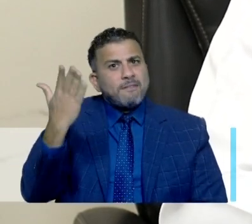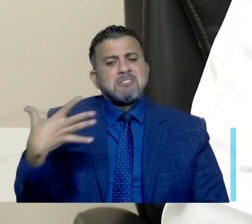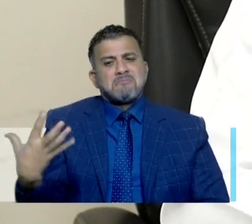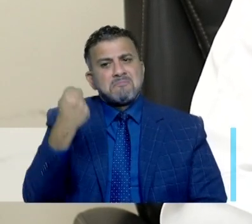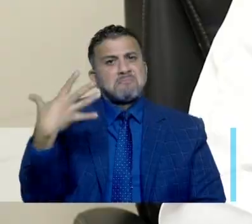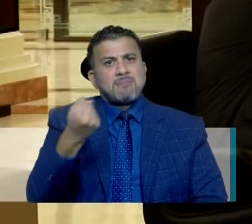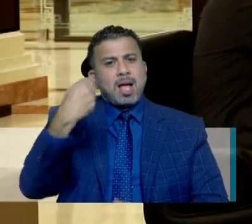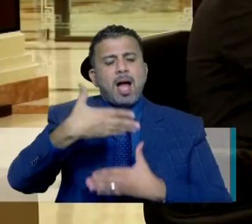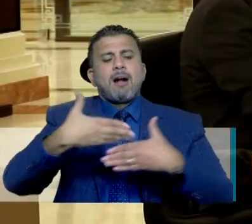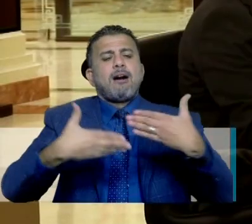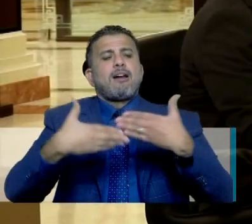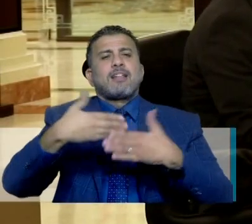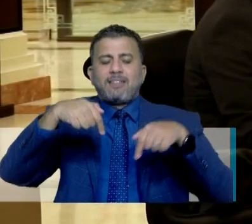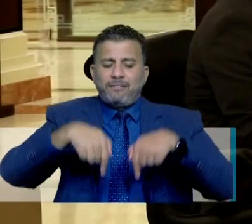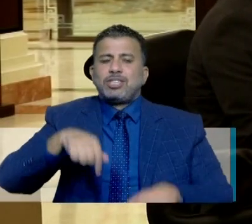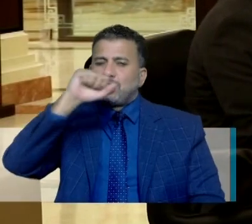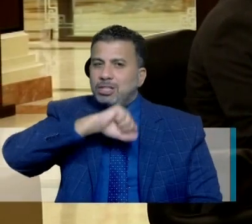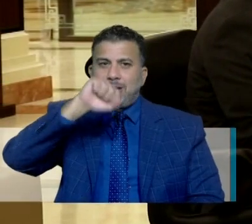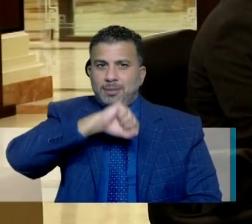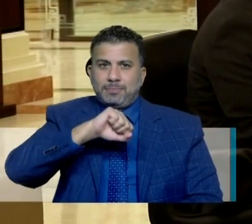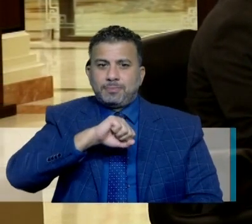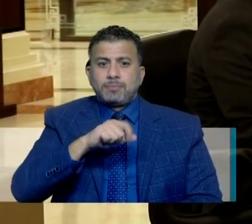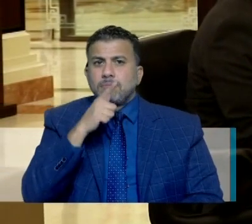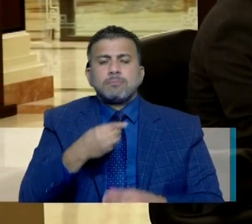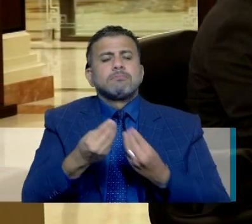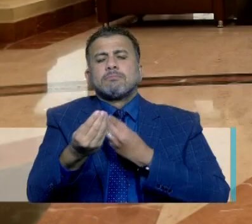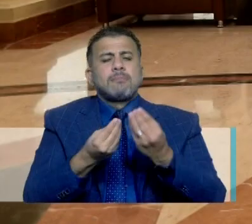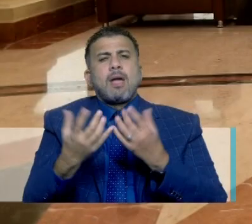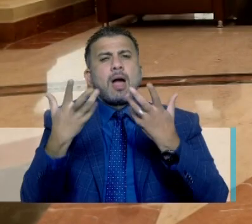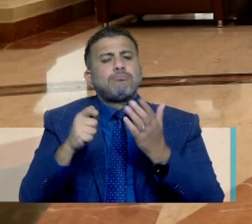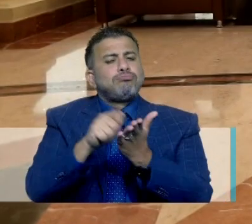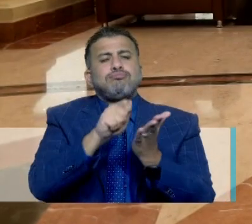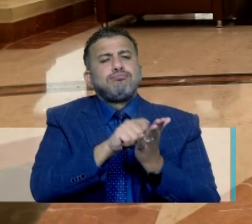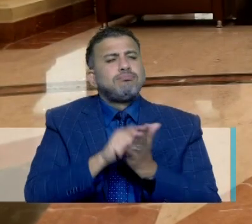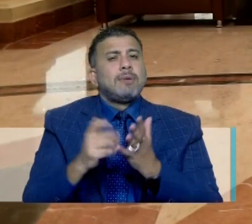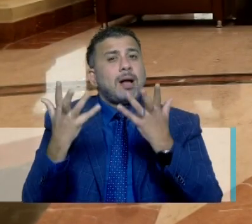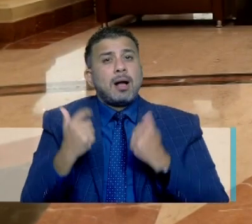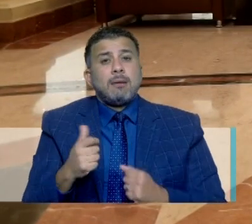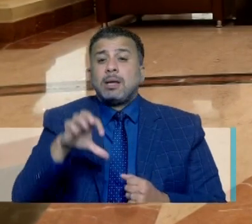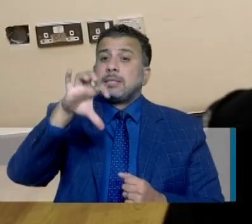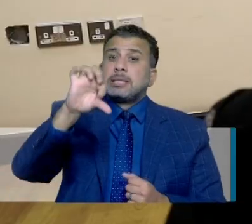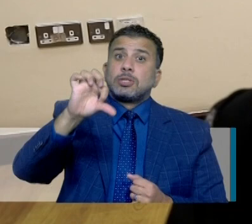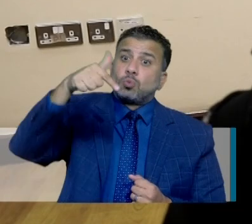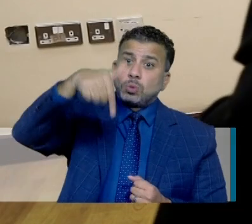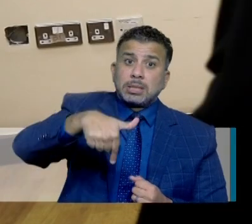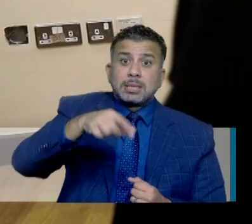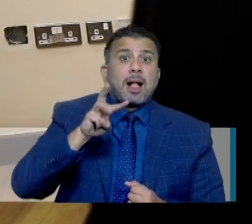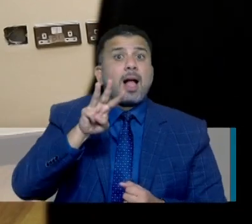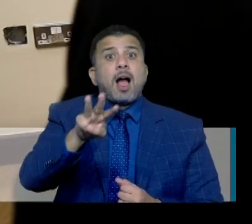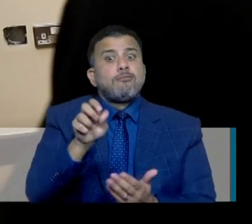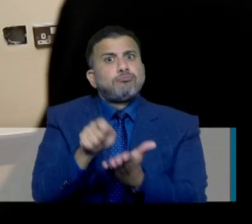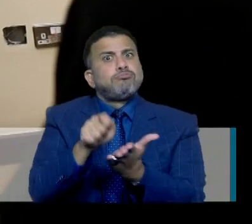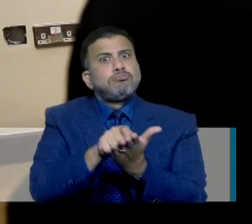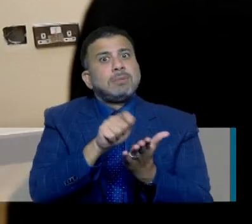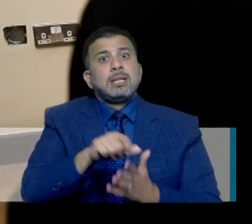للعقارات في اماره الشارقه عدد المعاملات العقاريه الاجمالي بلغ اكثر من 69 معامله